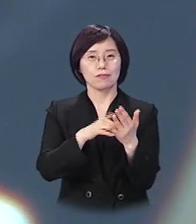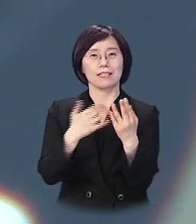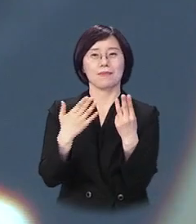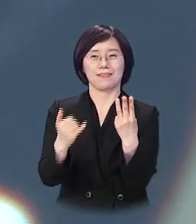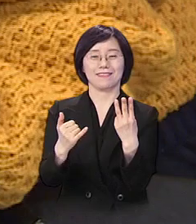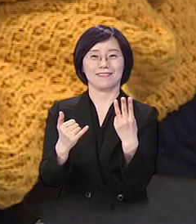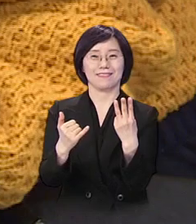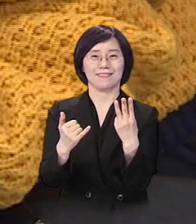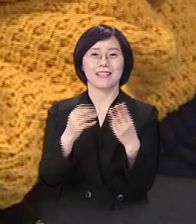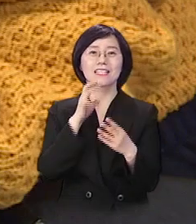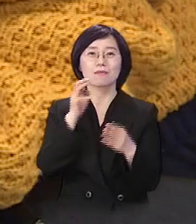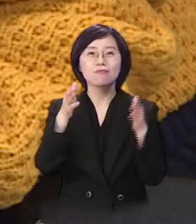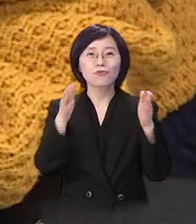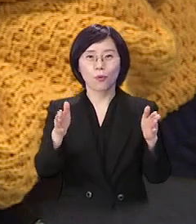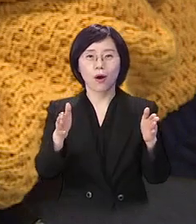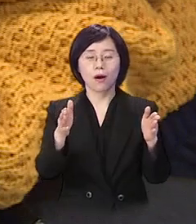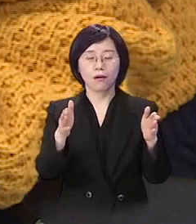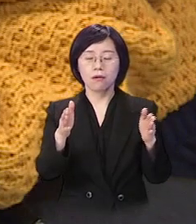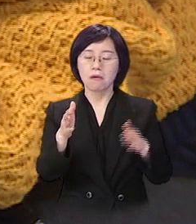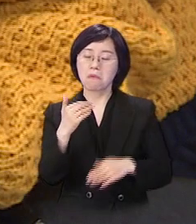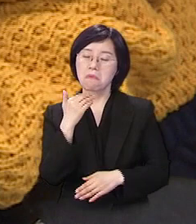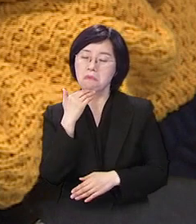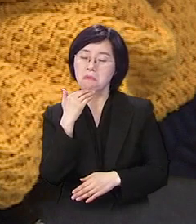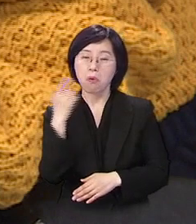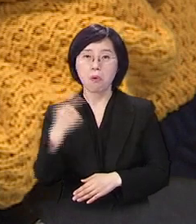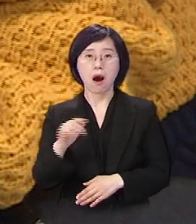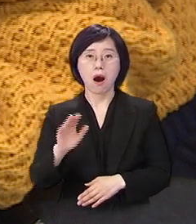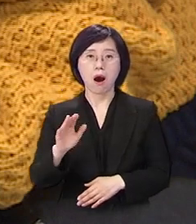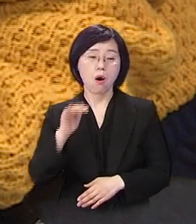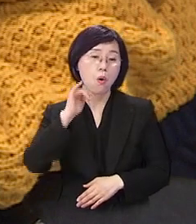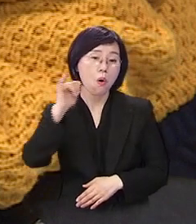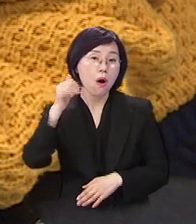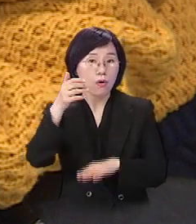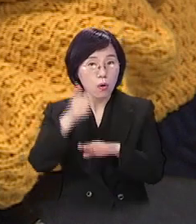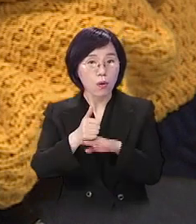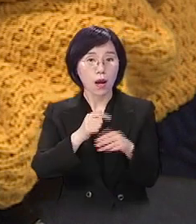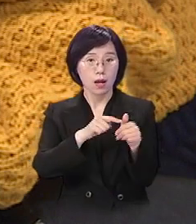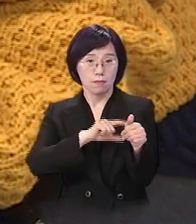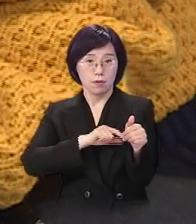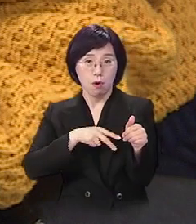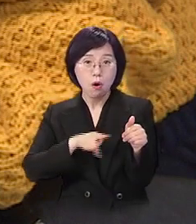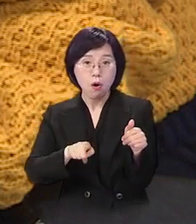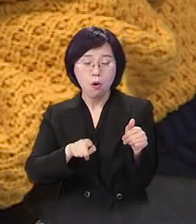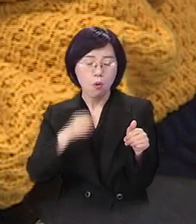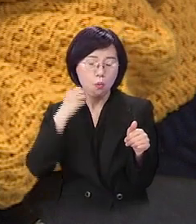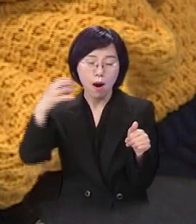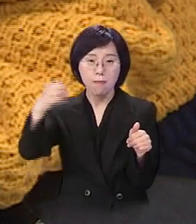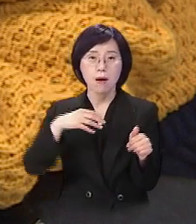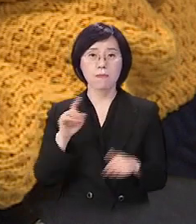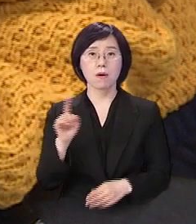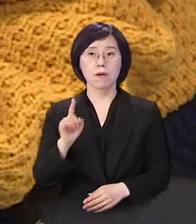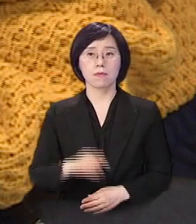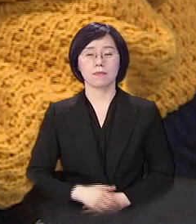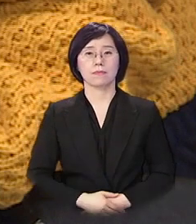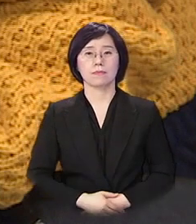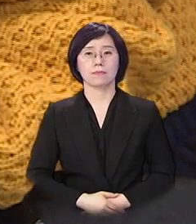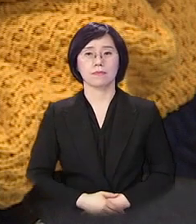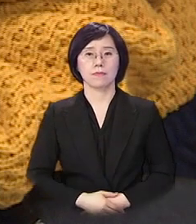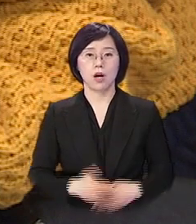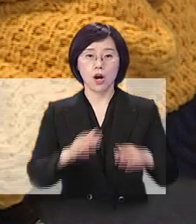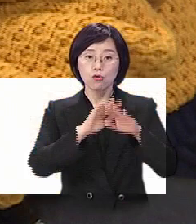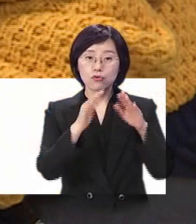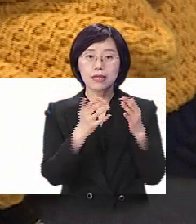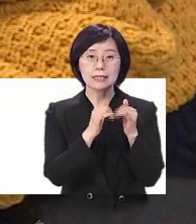3명. 30분 가까이 지나도 배차가 되지 않아 콜센터에 전화를 건 서 씨는 황당한 말을 들었습니다.